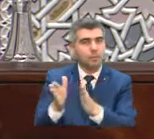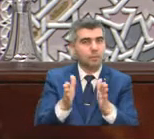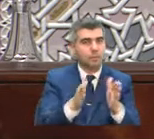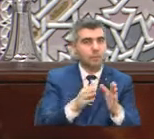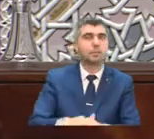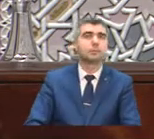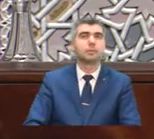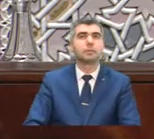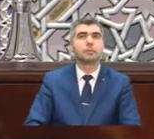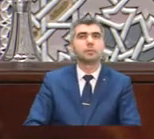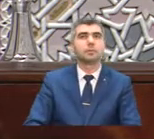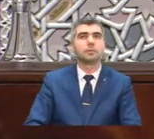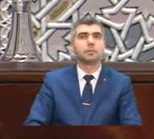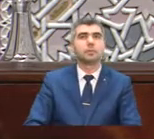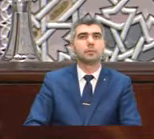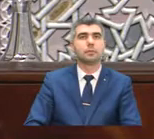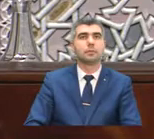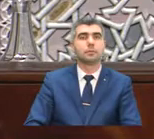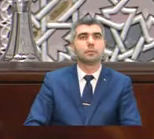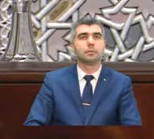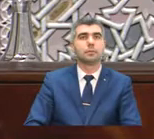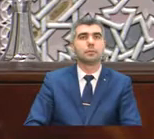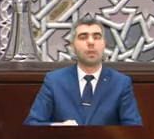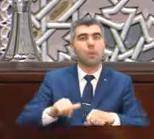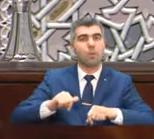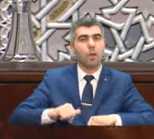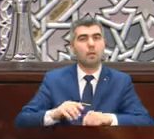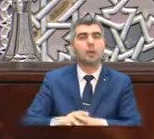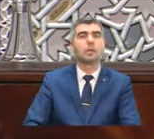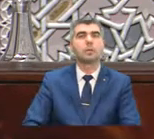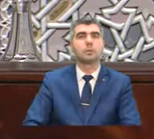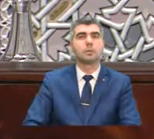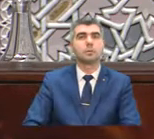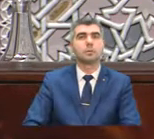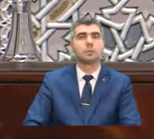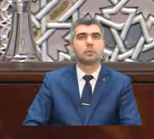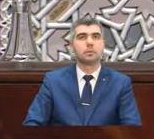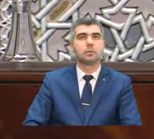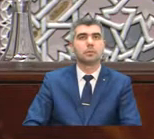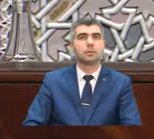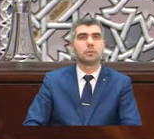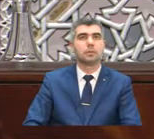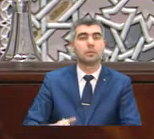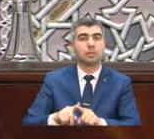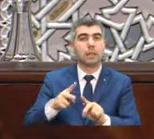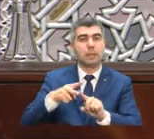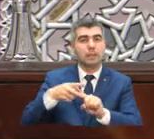وننتقل لاخر قطاع في هذه الجلسه وهو المتعلق بالصناعه والاستثمار والتجاره